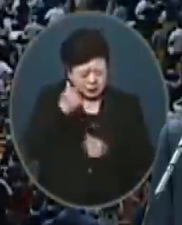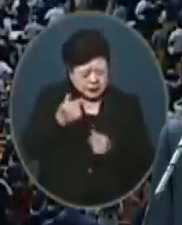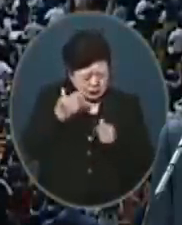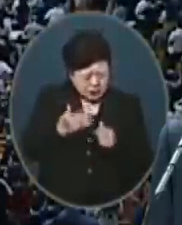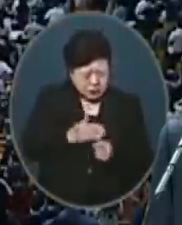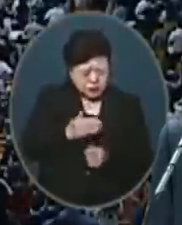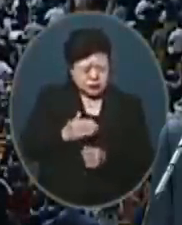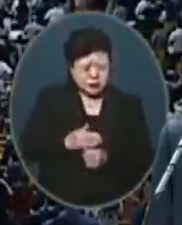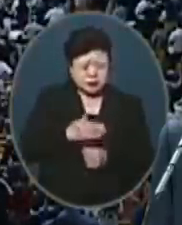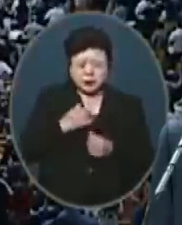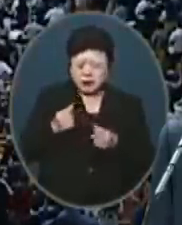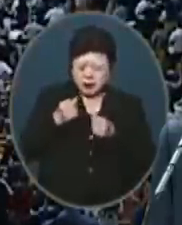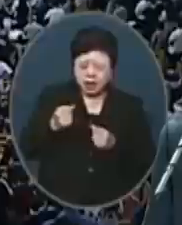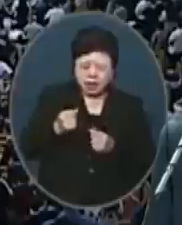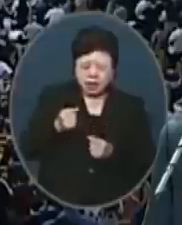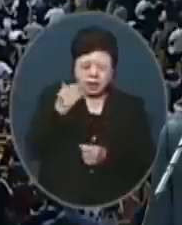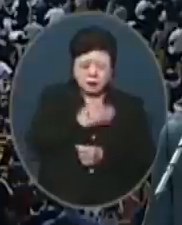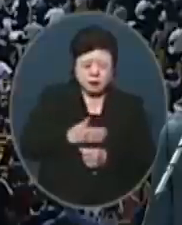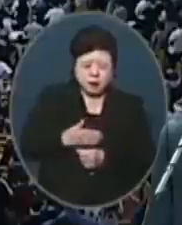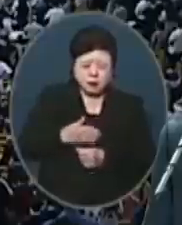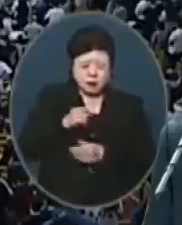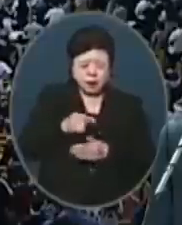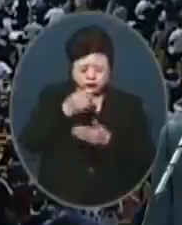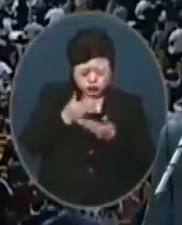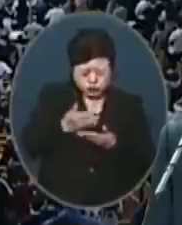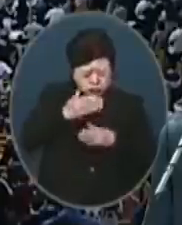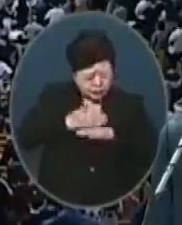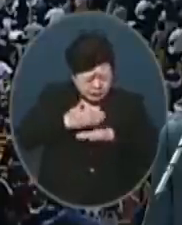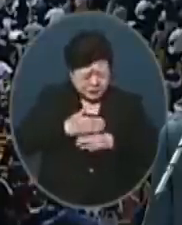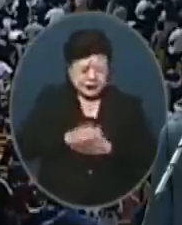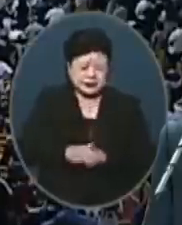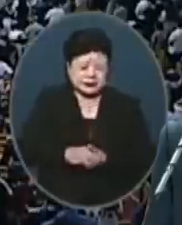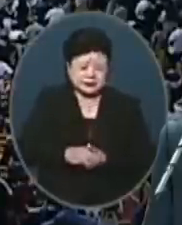아버지께서 우리에게 건강한 심신을 주신 것을 감사합니다.